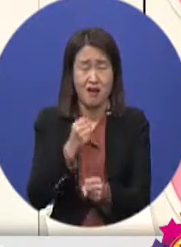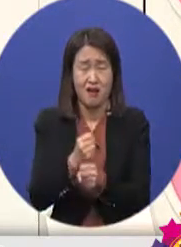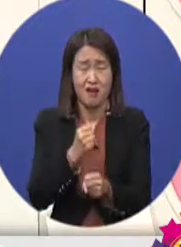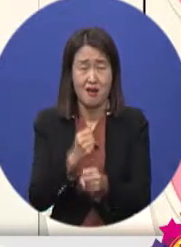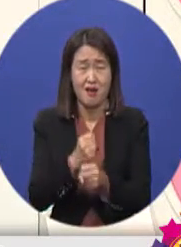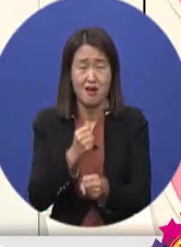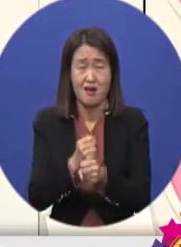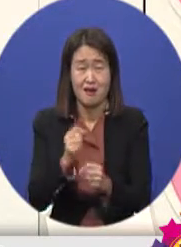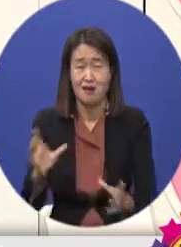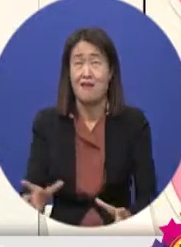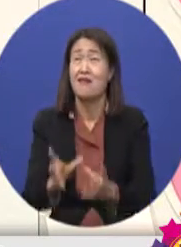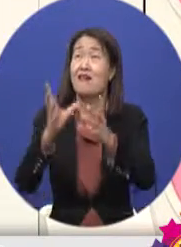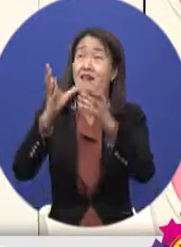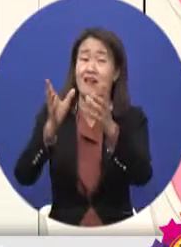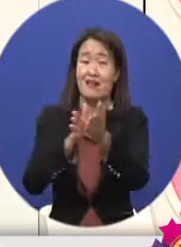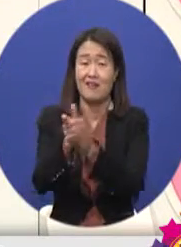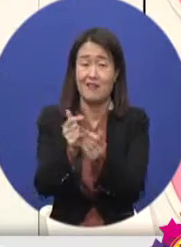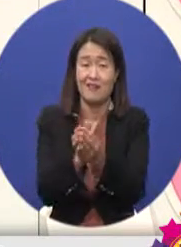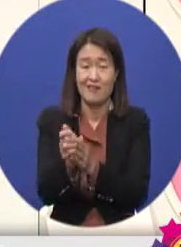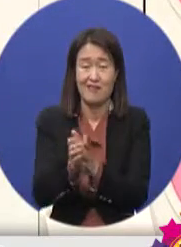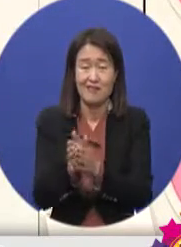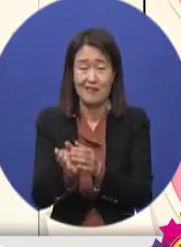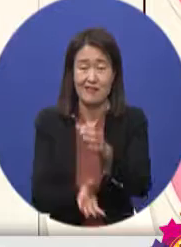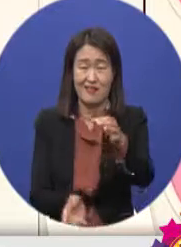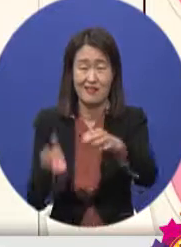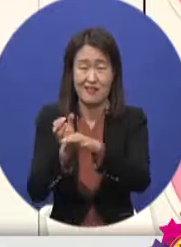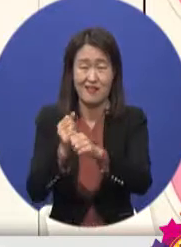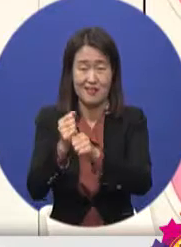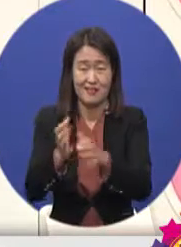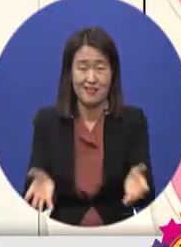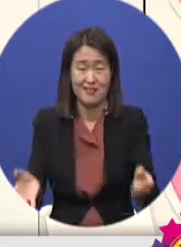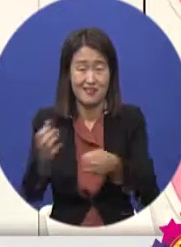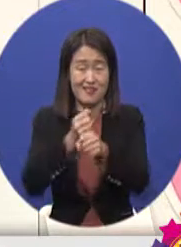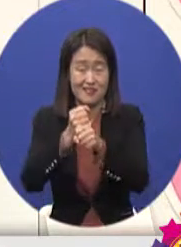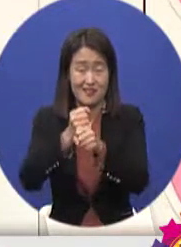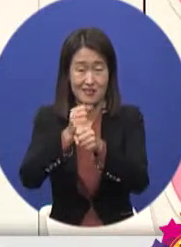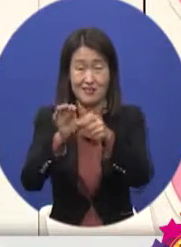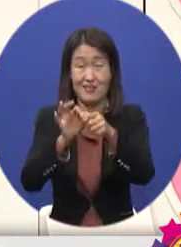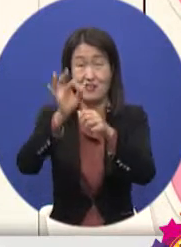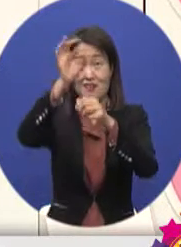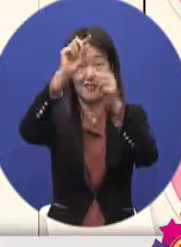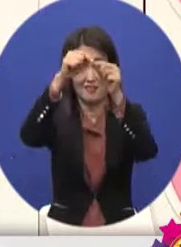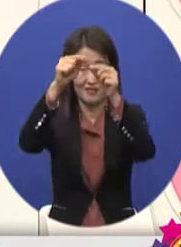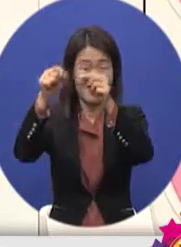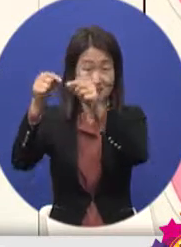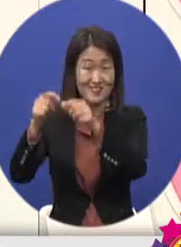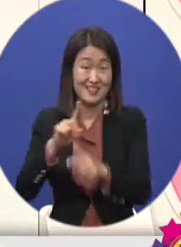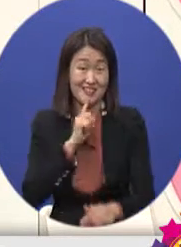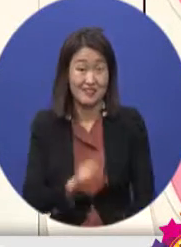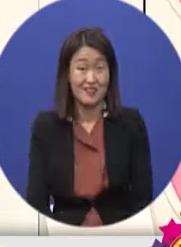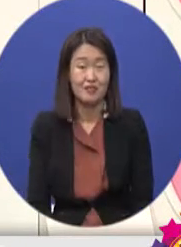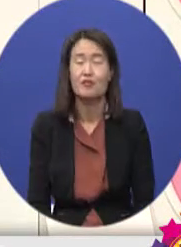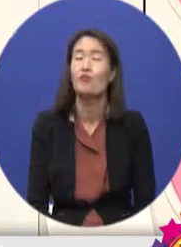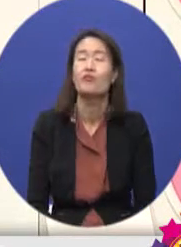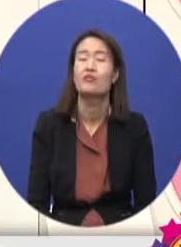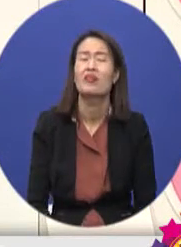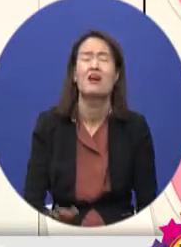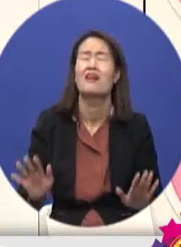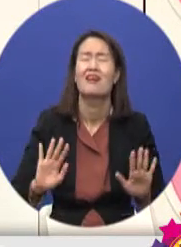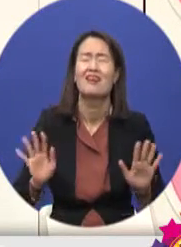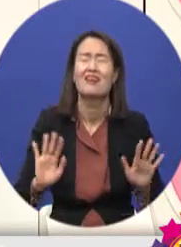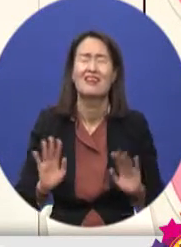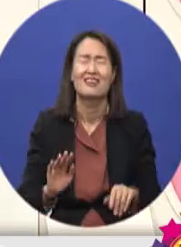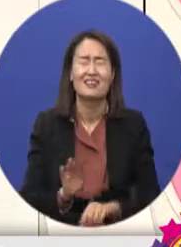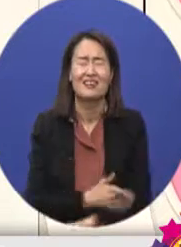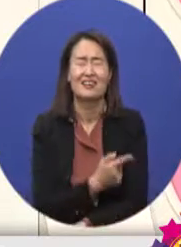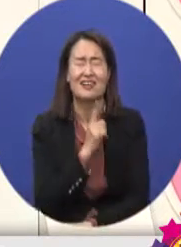그러나요? 이렇게 지붕에 걸어놓는 거. 그 예, 예, 예. 그러면 집에다 예, 걸어놓잖아요. 예, 그런 건 못하고 있어요. 그런 거는.